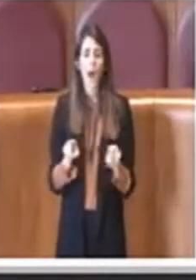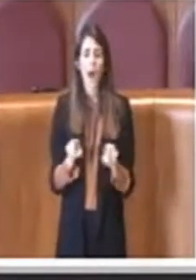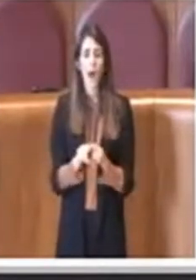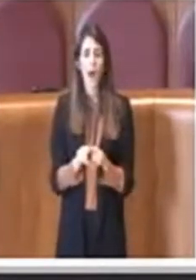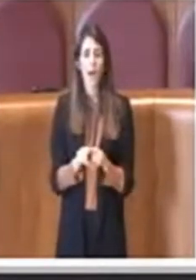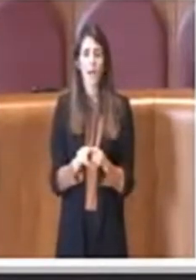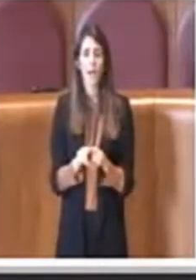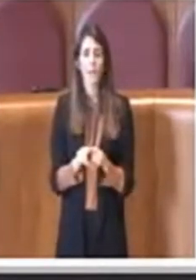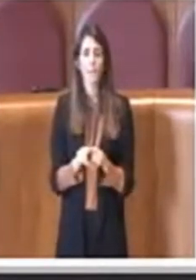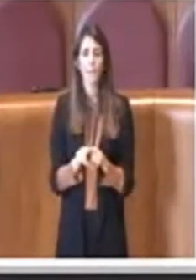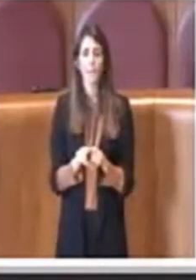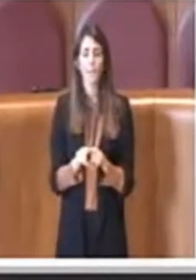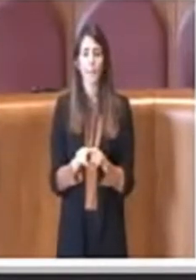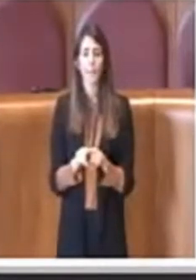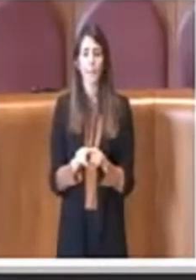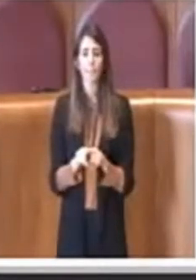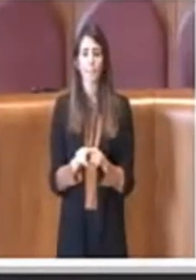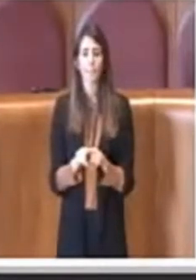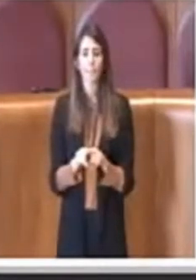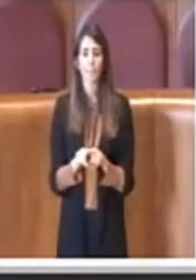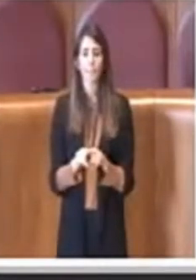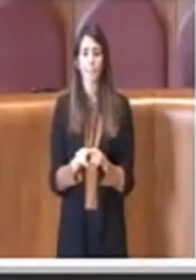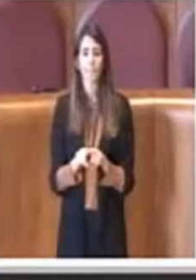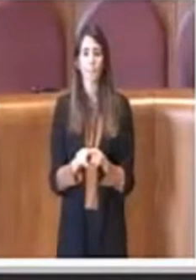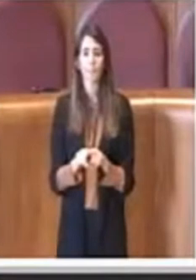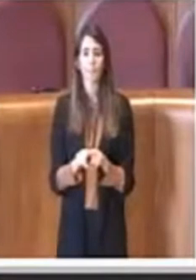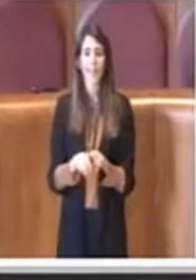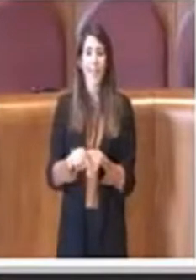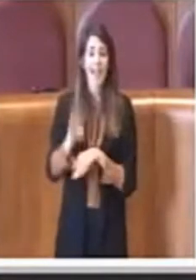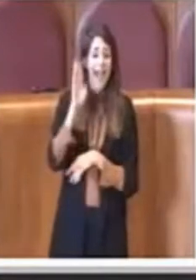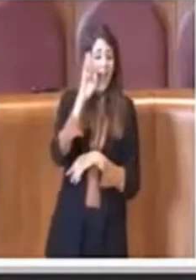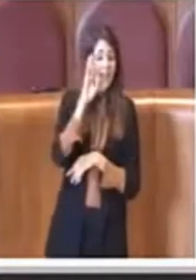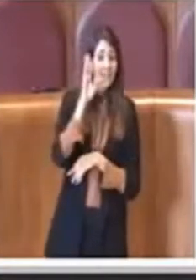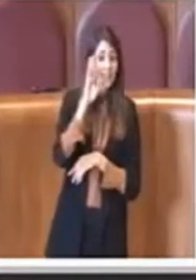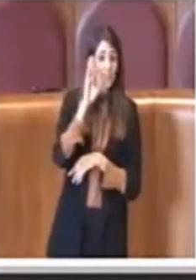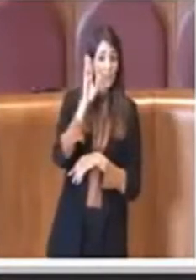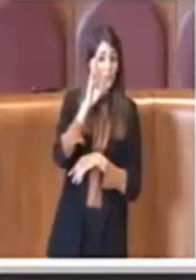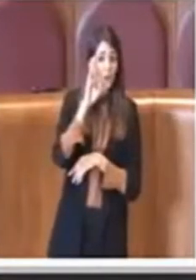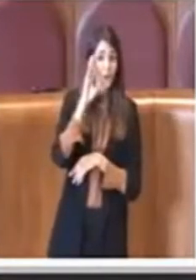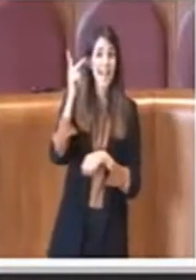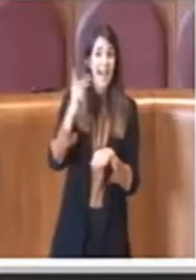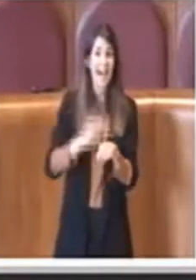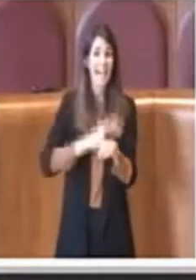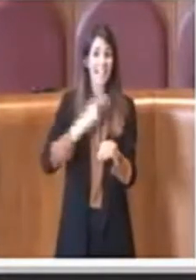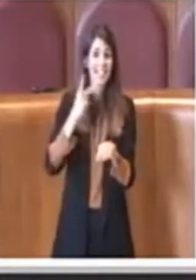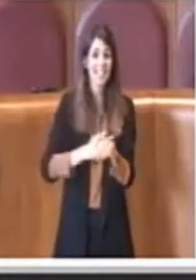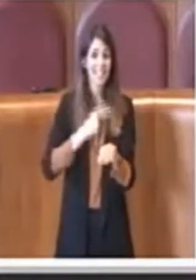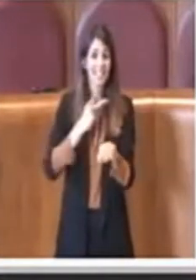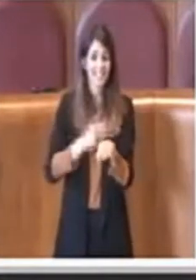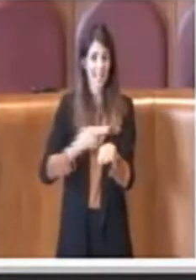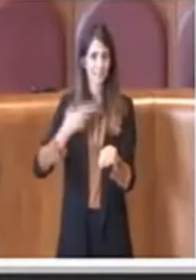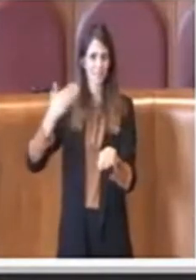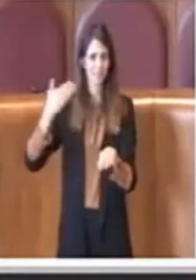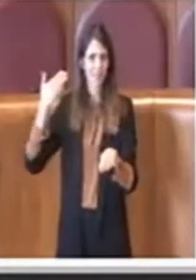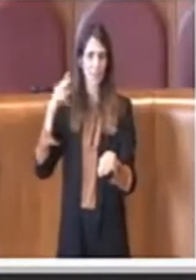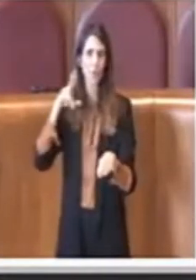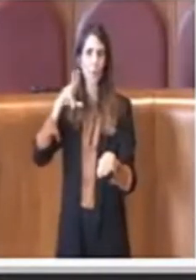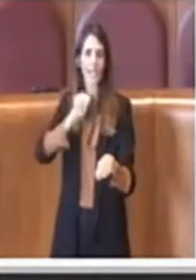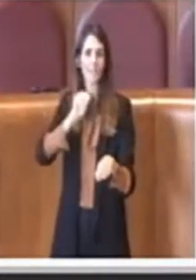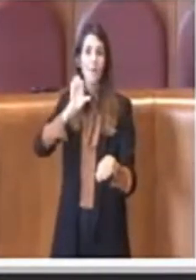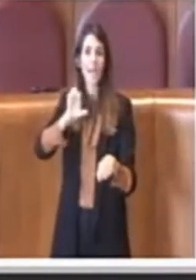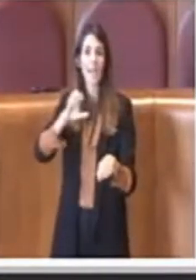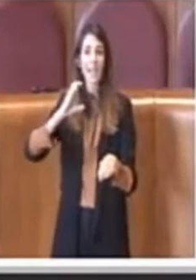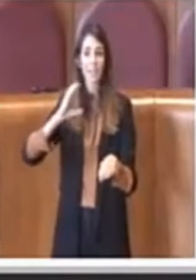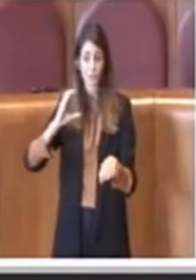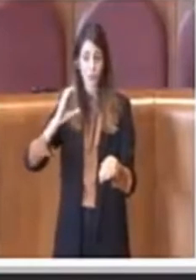dall'attenzione alla mera assistenza quando si parlava di aic e ha un qualcosa